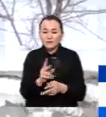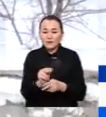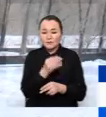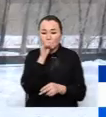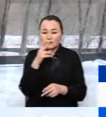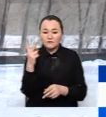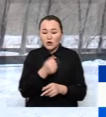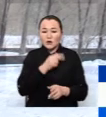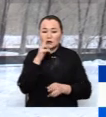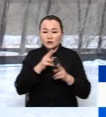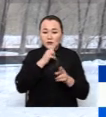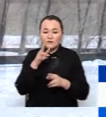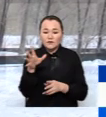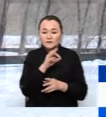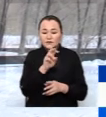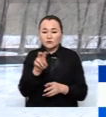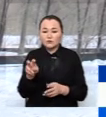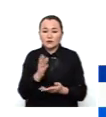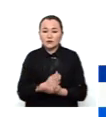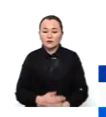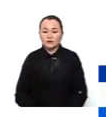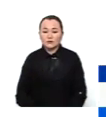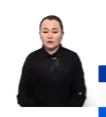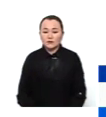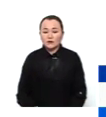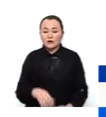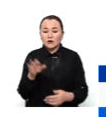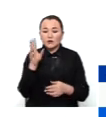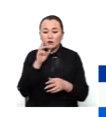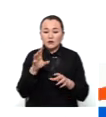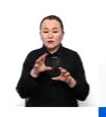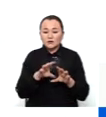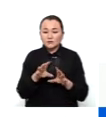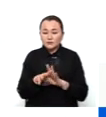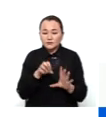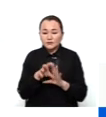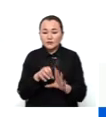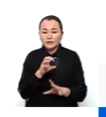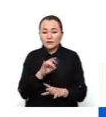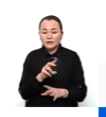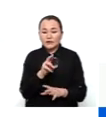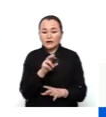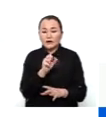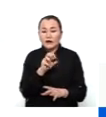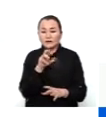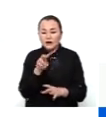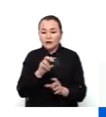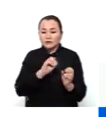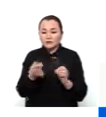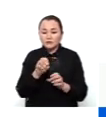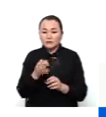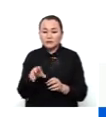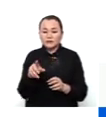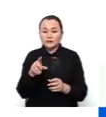неделю он бьет тревогу, обращаясь во все инстанции. Перекачивают канализацию из коллектора в канал. Канал